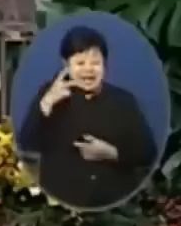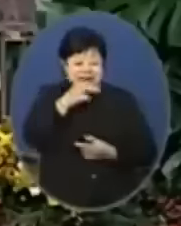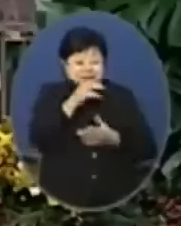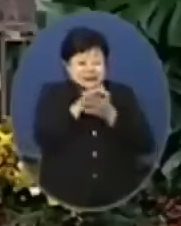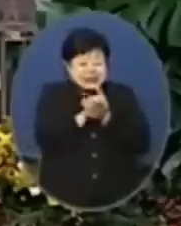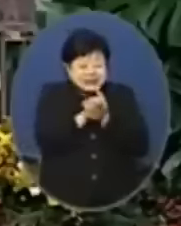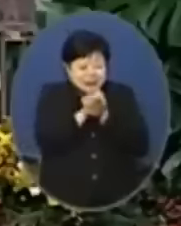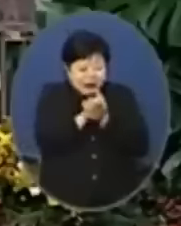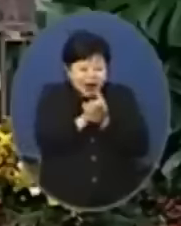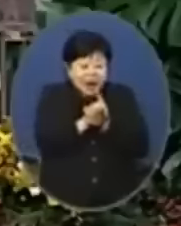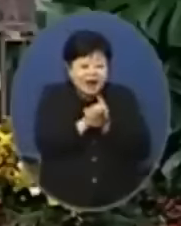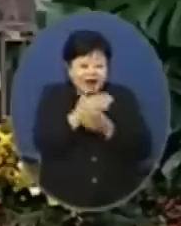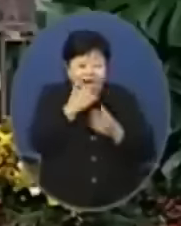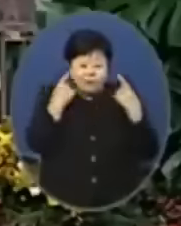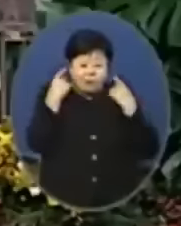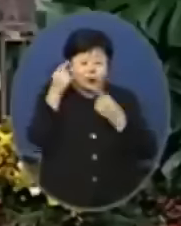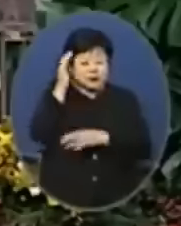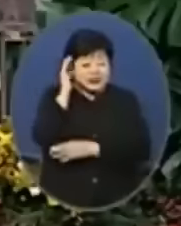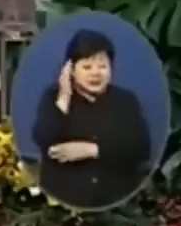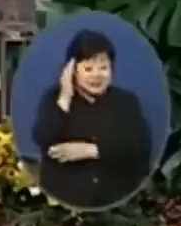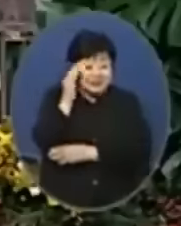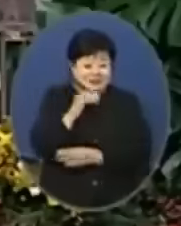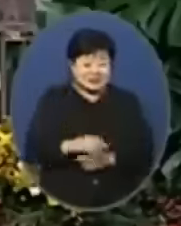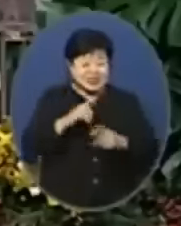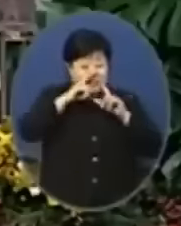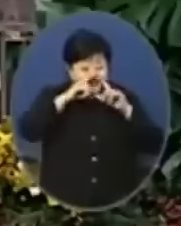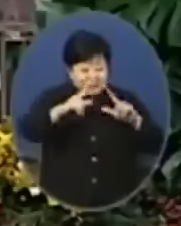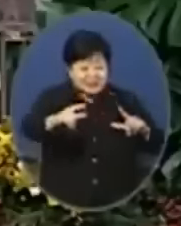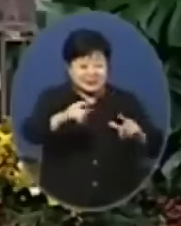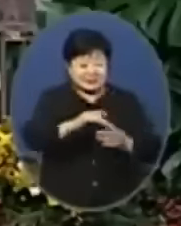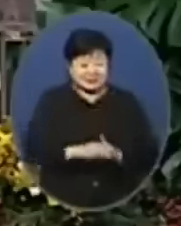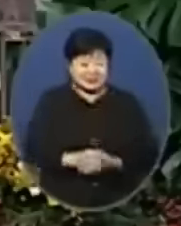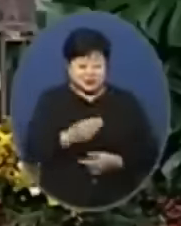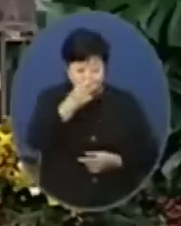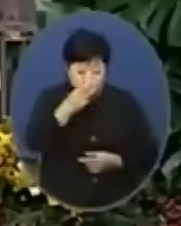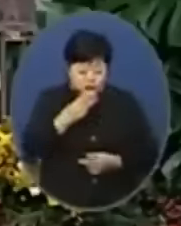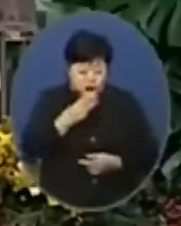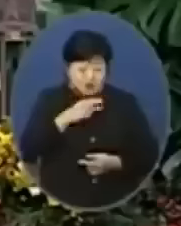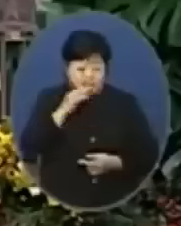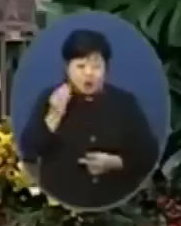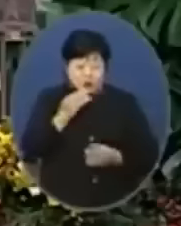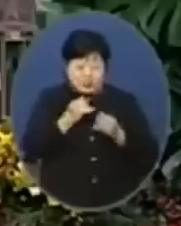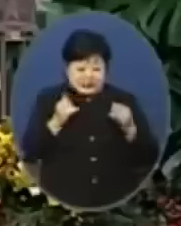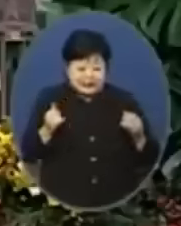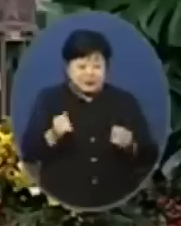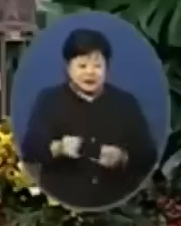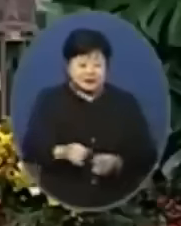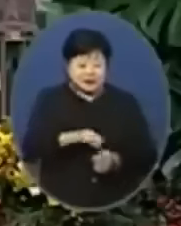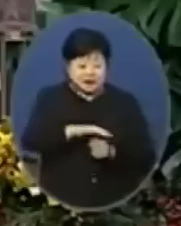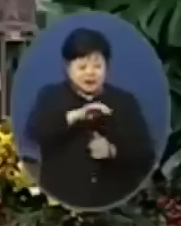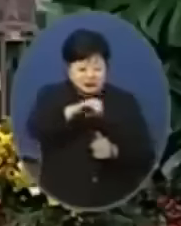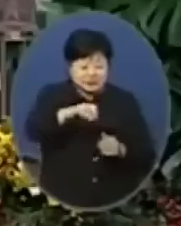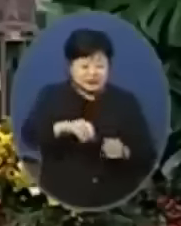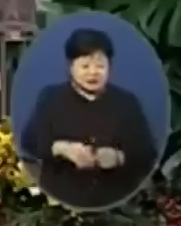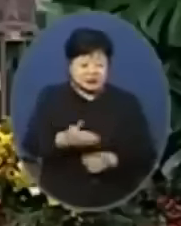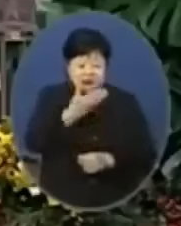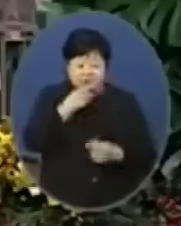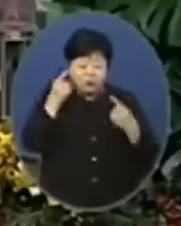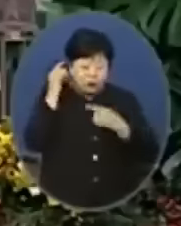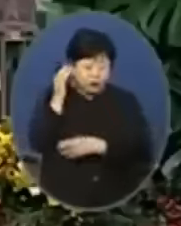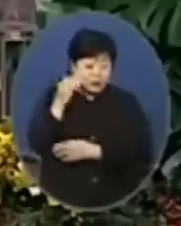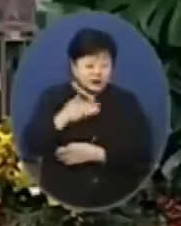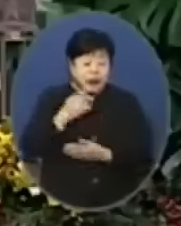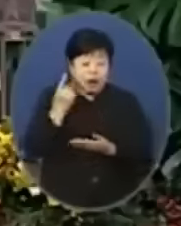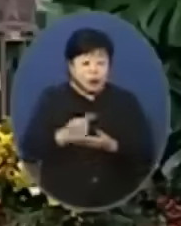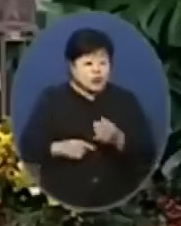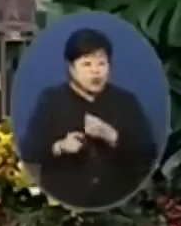금식기도를 하고 나와서 복음을 증가하는 복음선언을 했습니다. 유대인의 강단에 들어가서 복음선언을 할 때 왜 내가